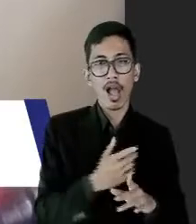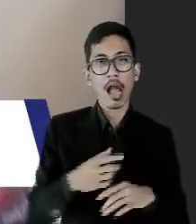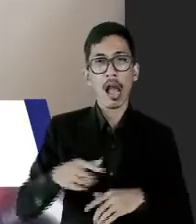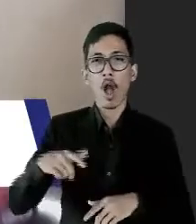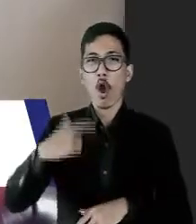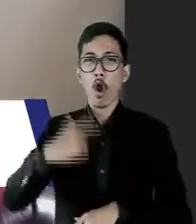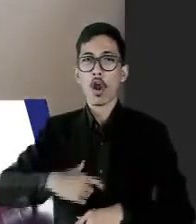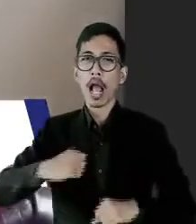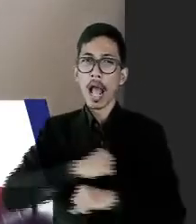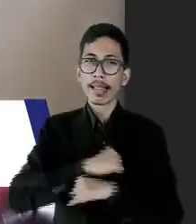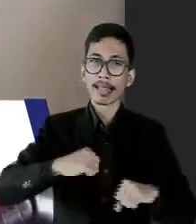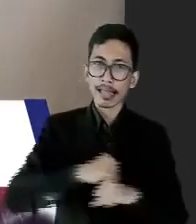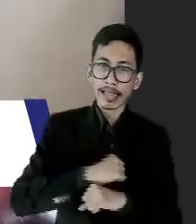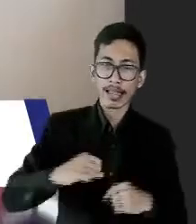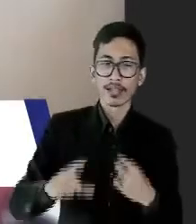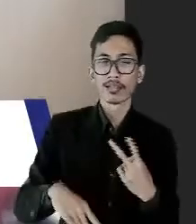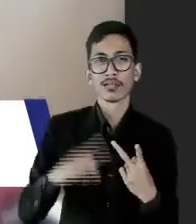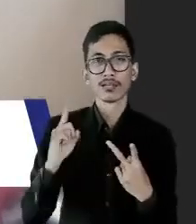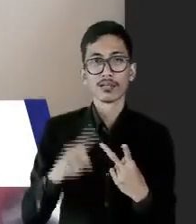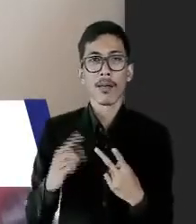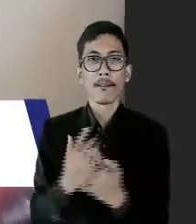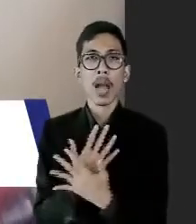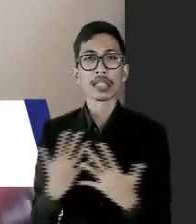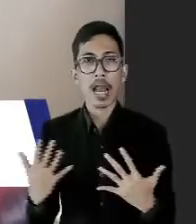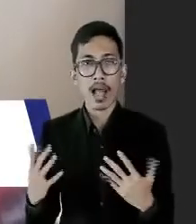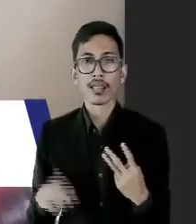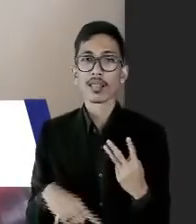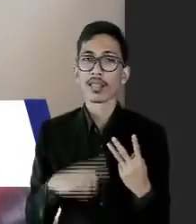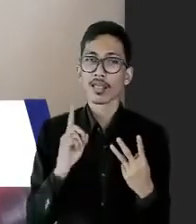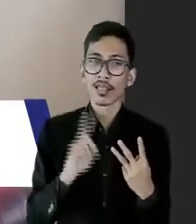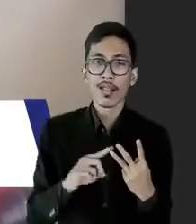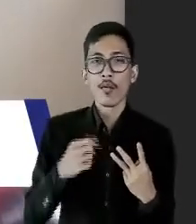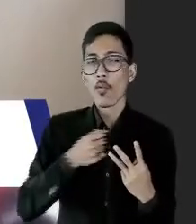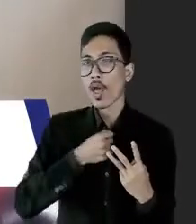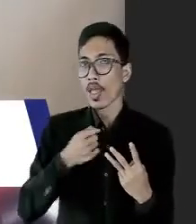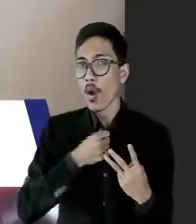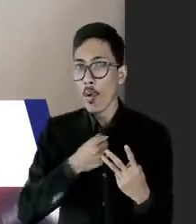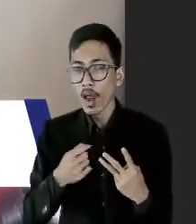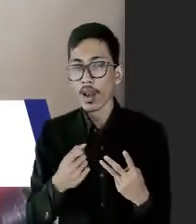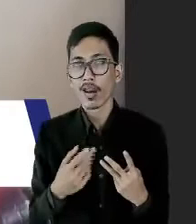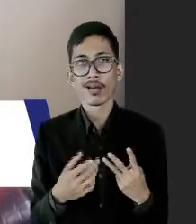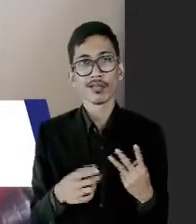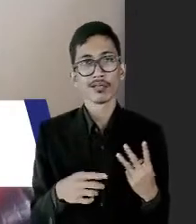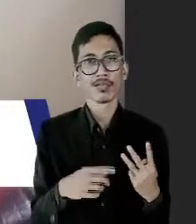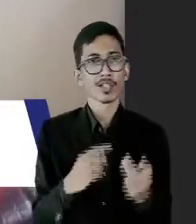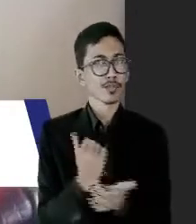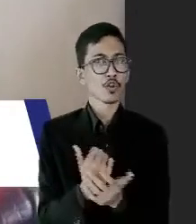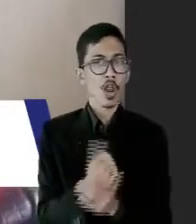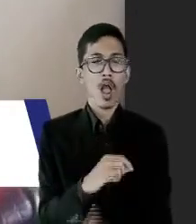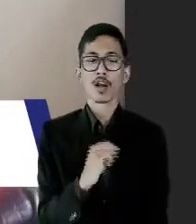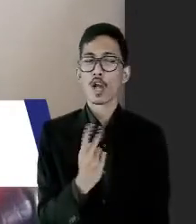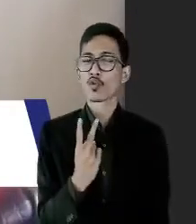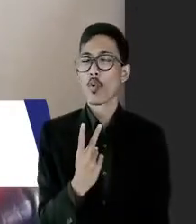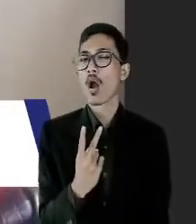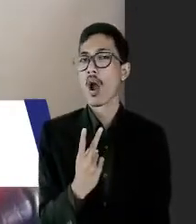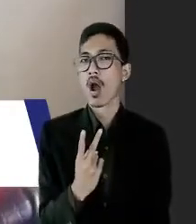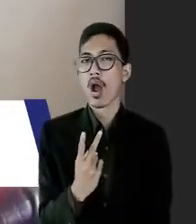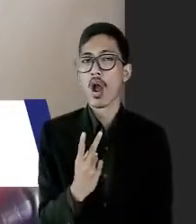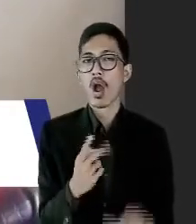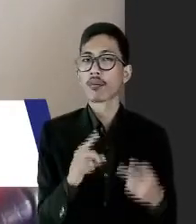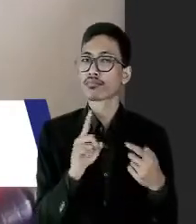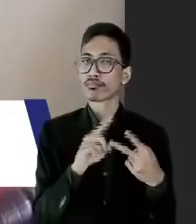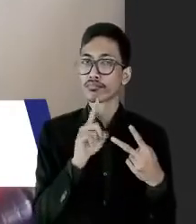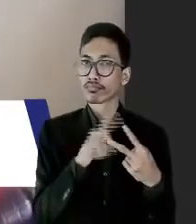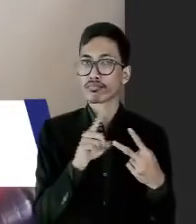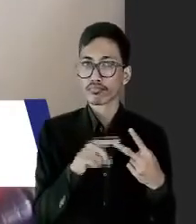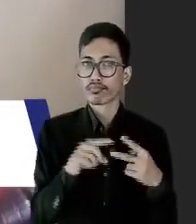ofisial, penyelenggara maupun masyarakat yang menyaksikan pertandingan, ada dua hal yang perlu kami sampaikan.